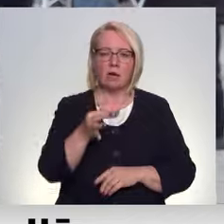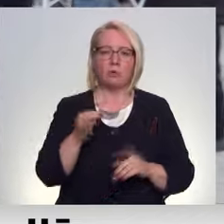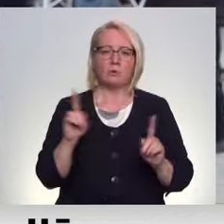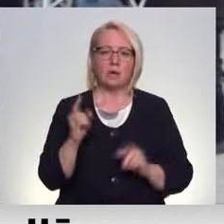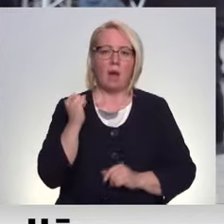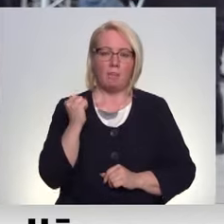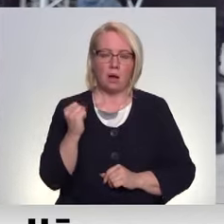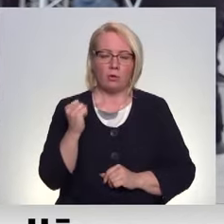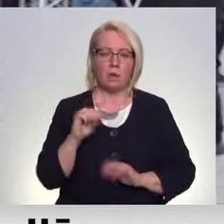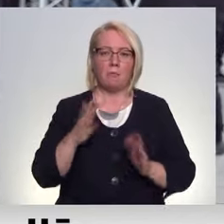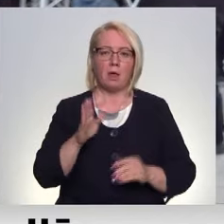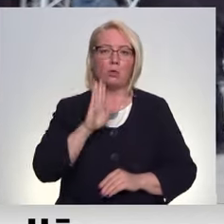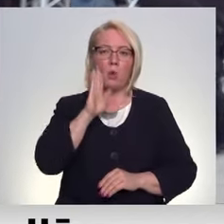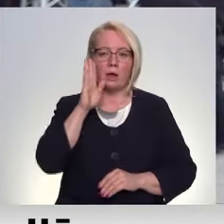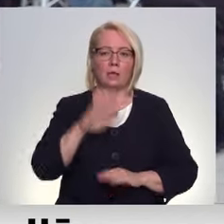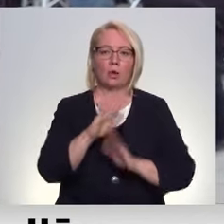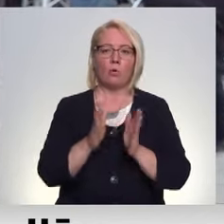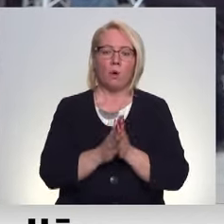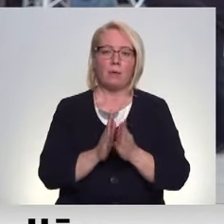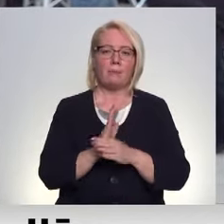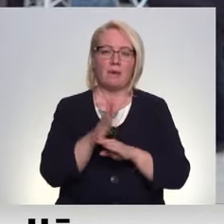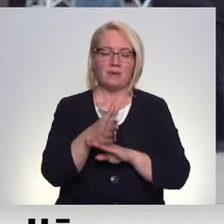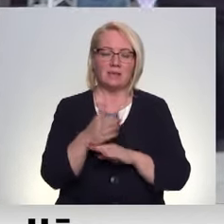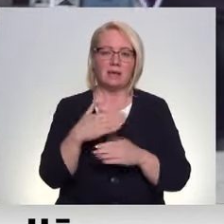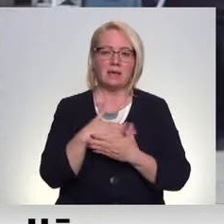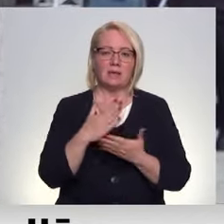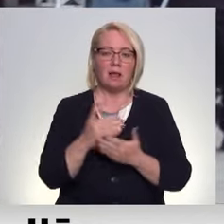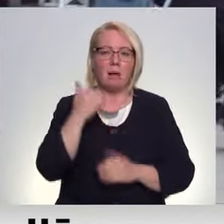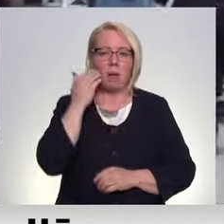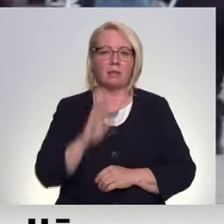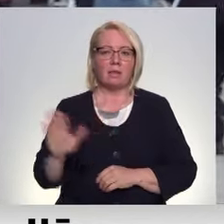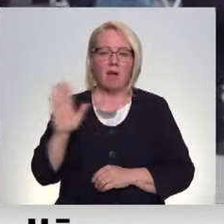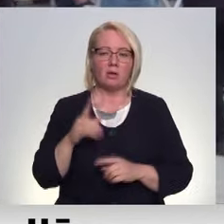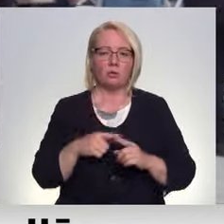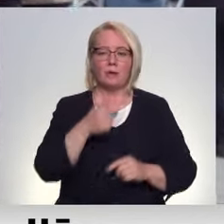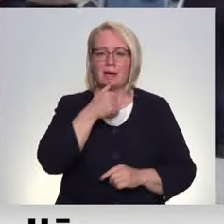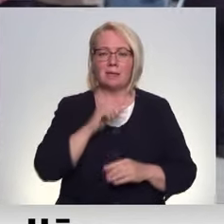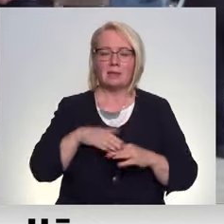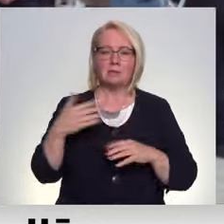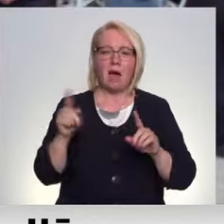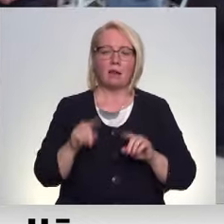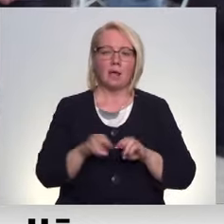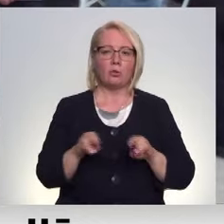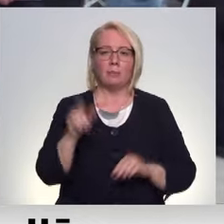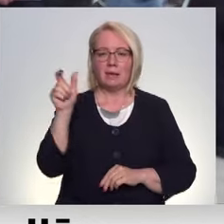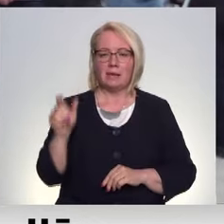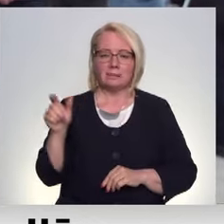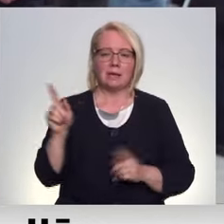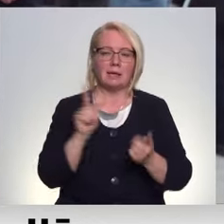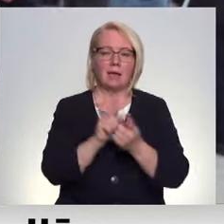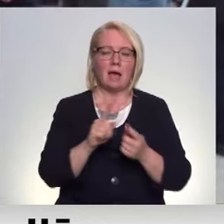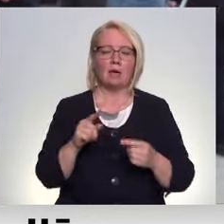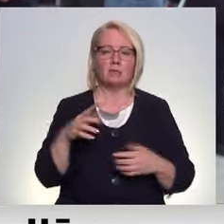apdraudēta. Taču no rīta kopīgā vizītes daļā Baltijas valstu un Islandes ārlietu ministri vispirms tikās ar